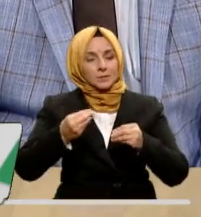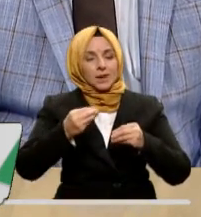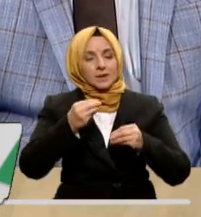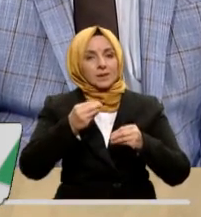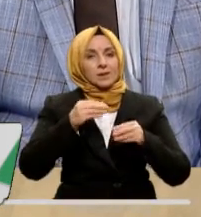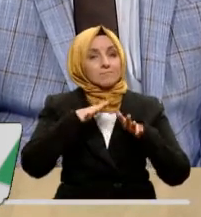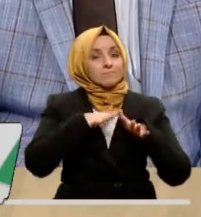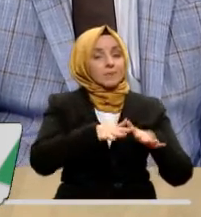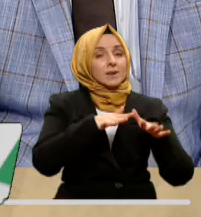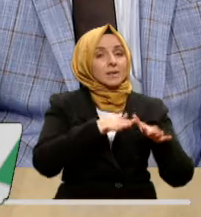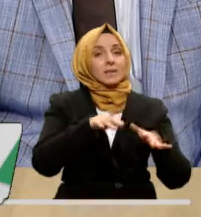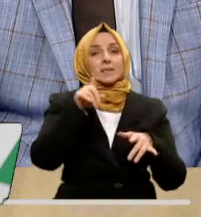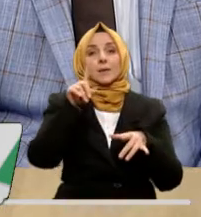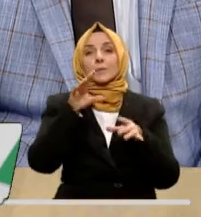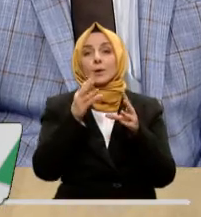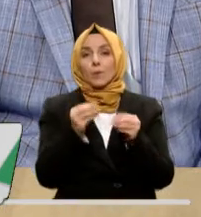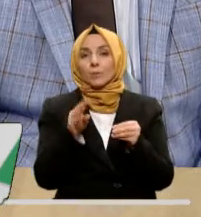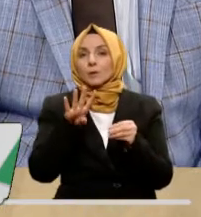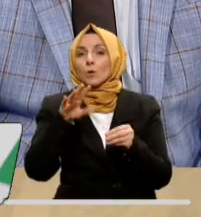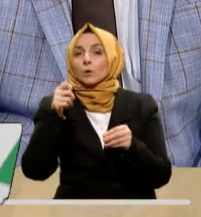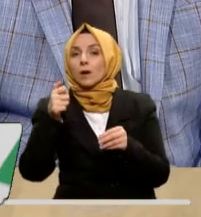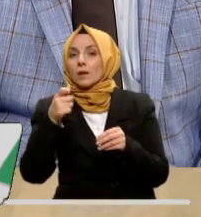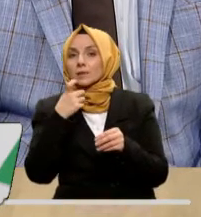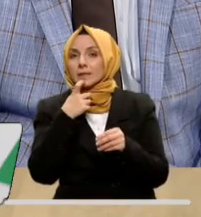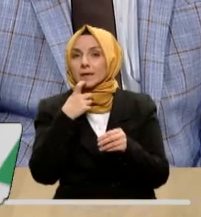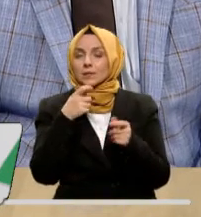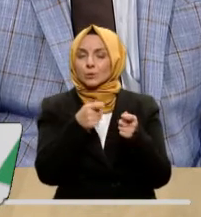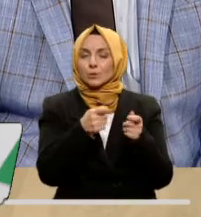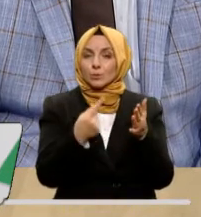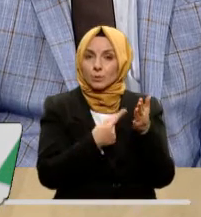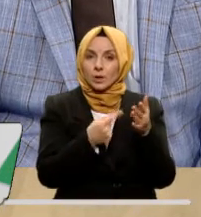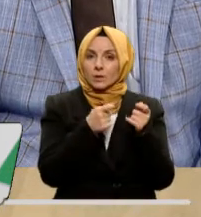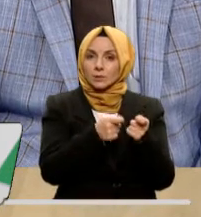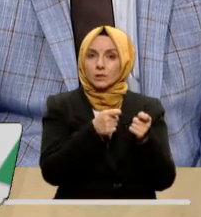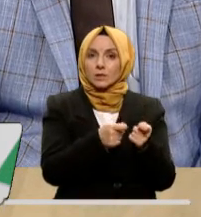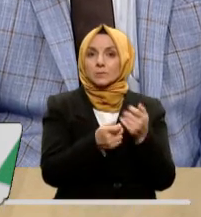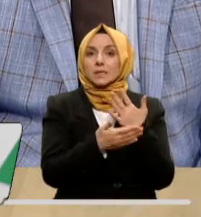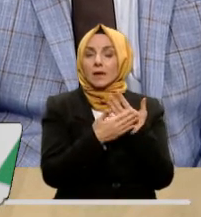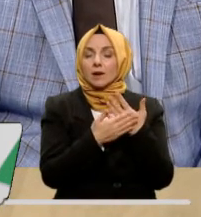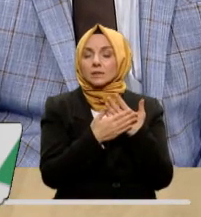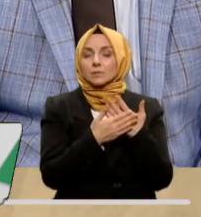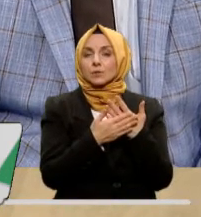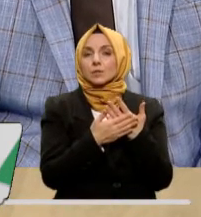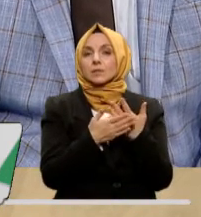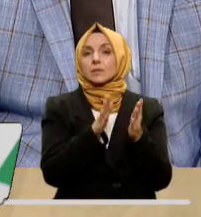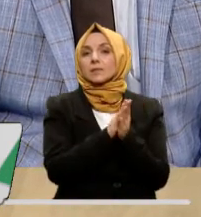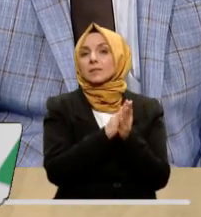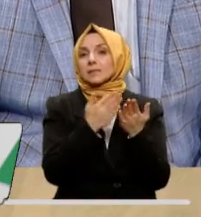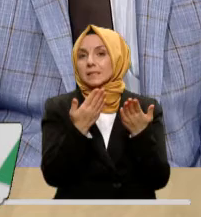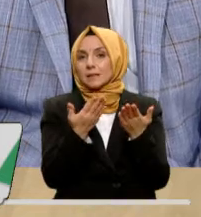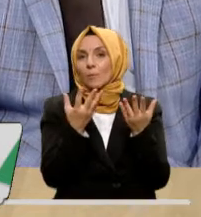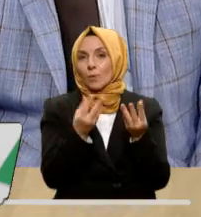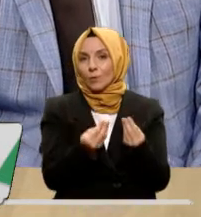geçen herkese de ben teşekkür ediyorum 4-6 yaş Kur'an kurslarımıza destek olmak yardımcı kaynak olarak kullanılması için